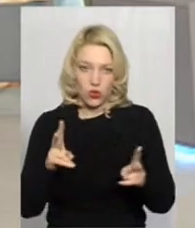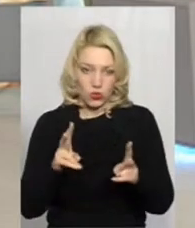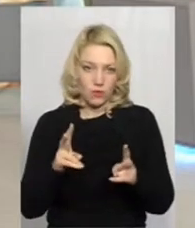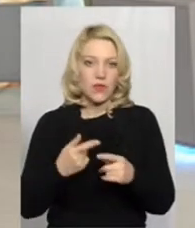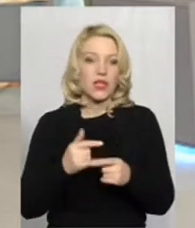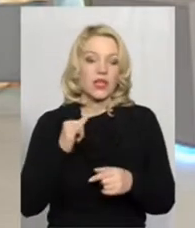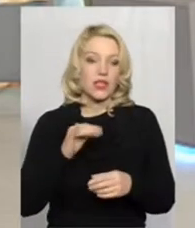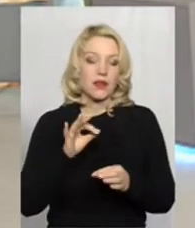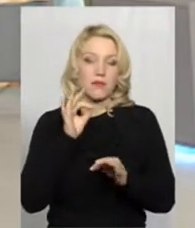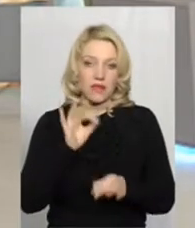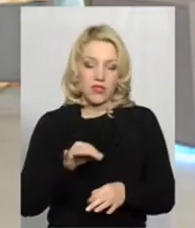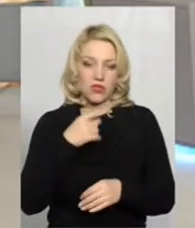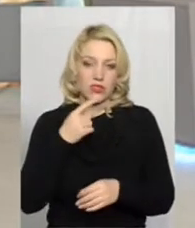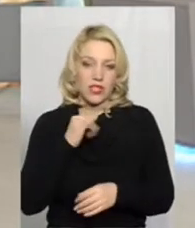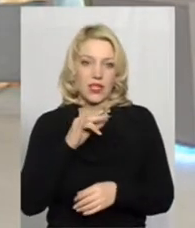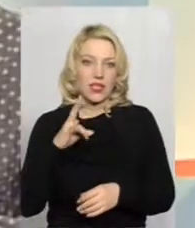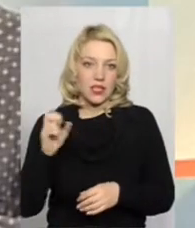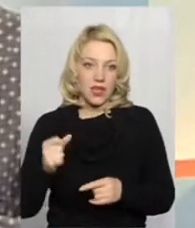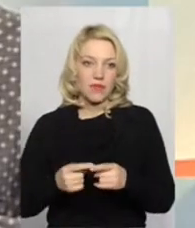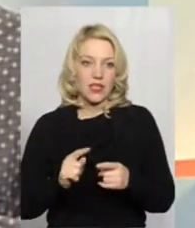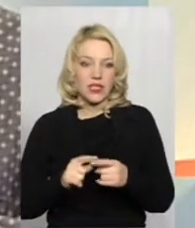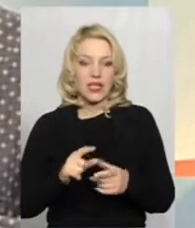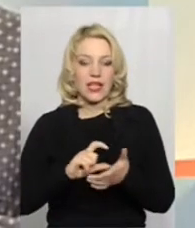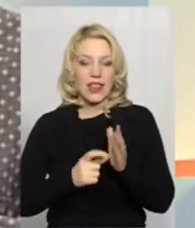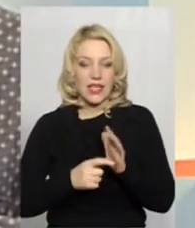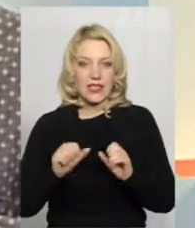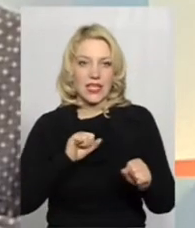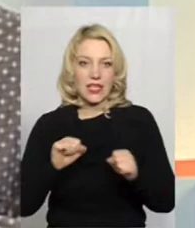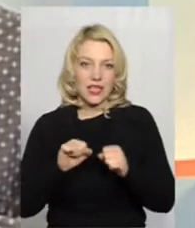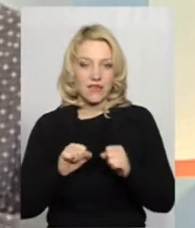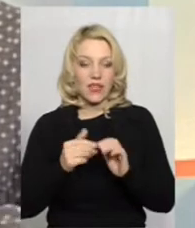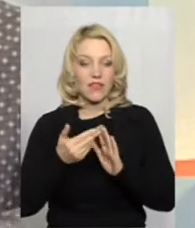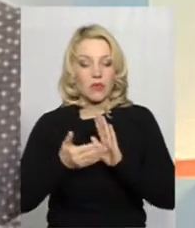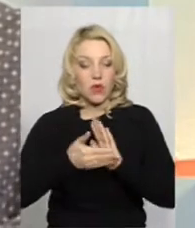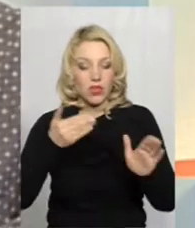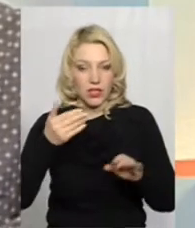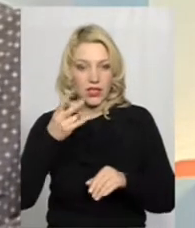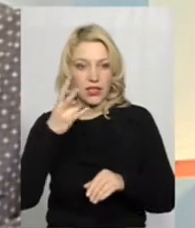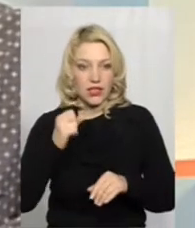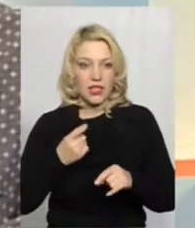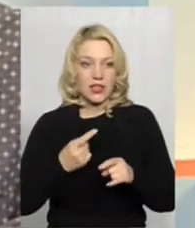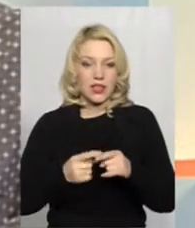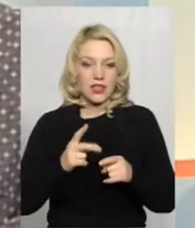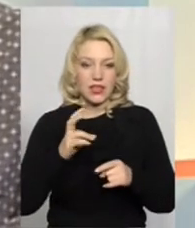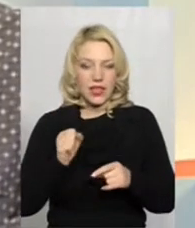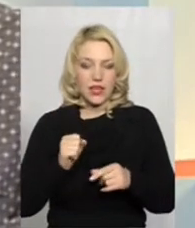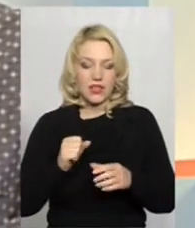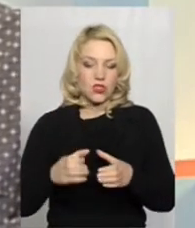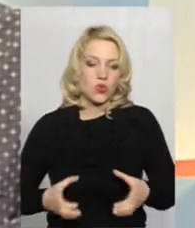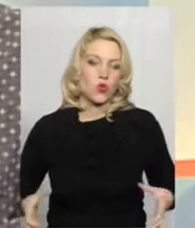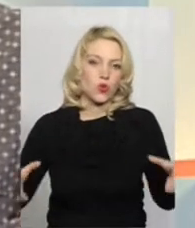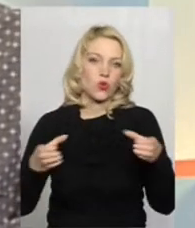правильно сказала пані Інна, що саме класний керівник, класовод покликаний насамперед працювати на згуртування